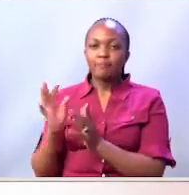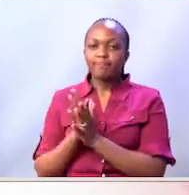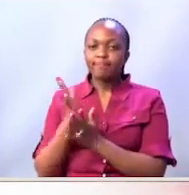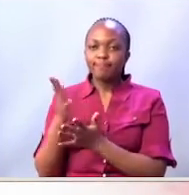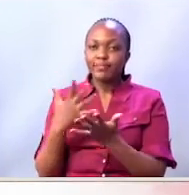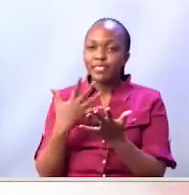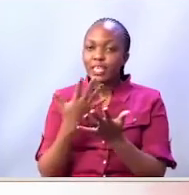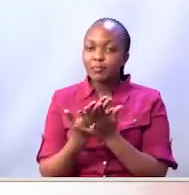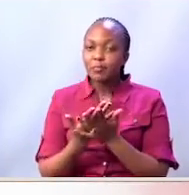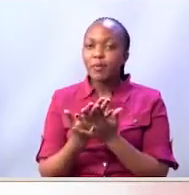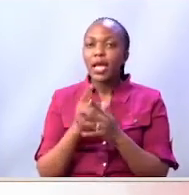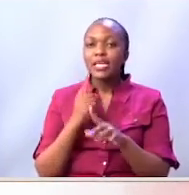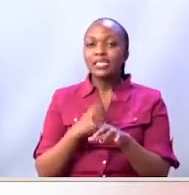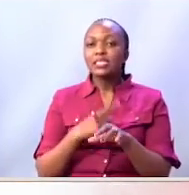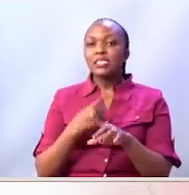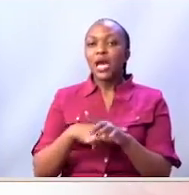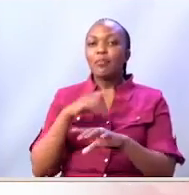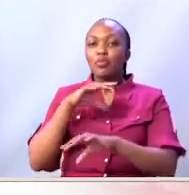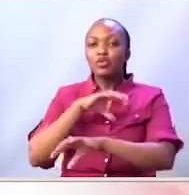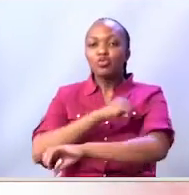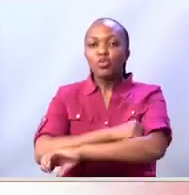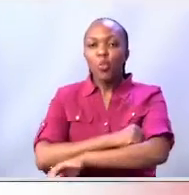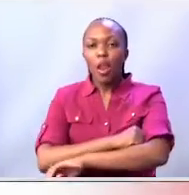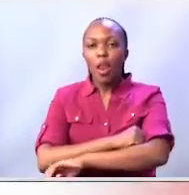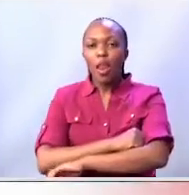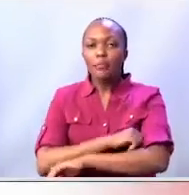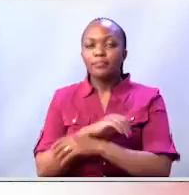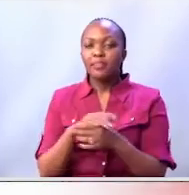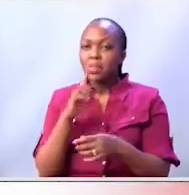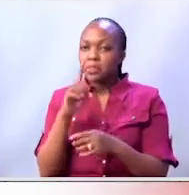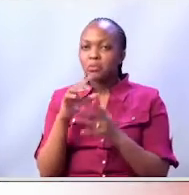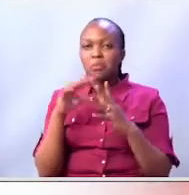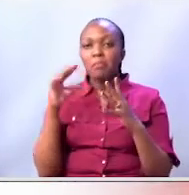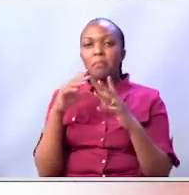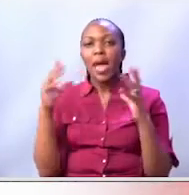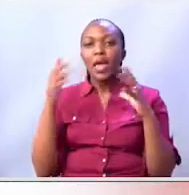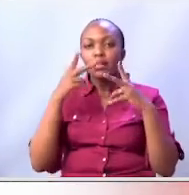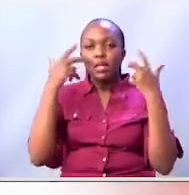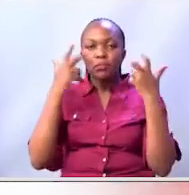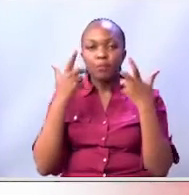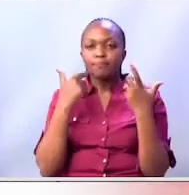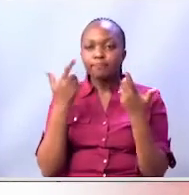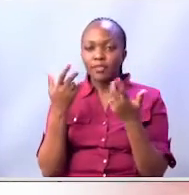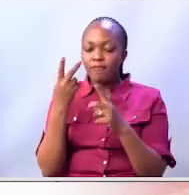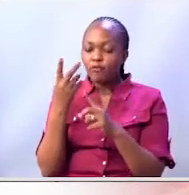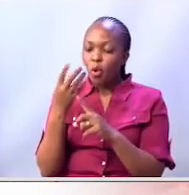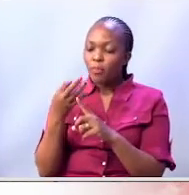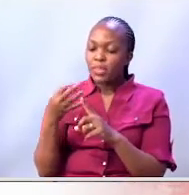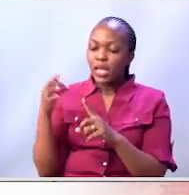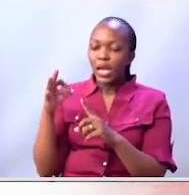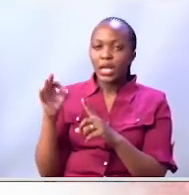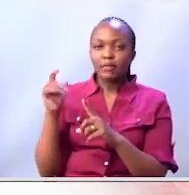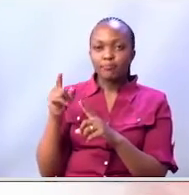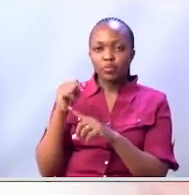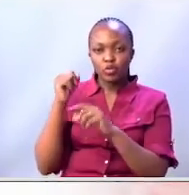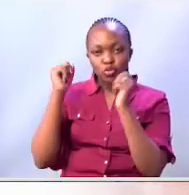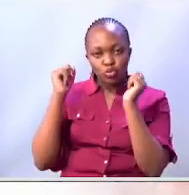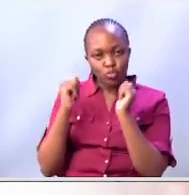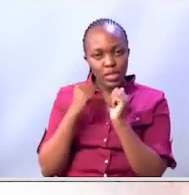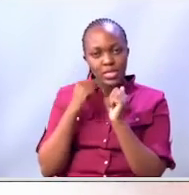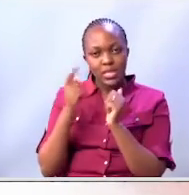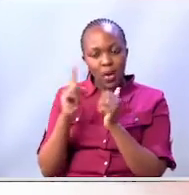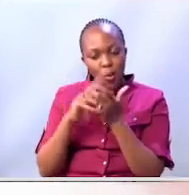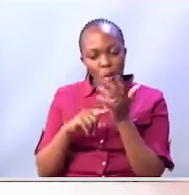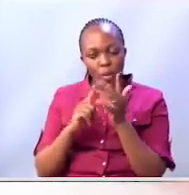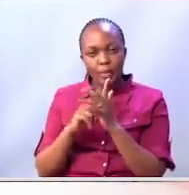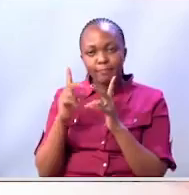main suspects in the murder of their paternal uncle. It is alleged that the Form 3 student suspected his uncle of stealing his